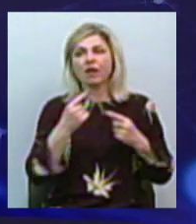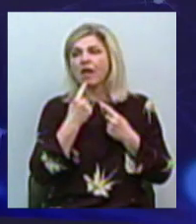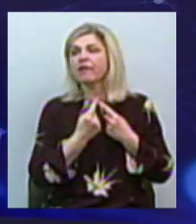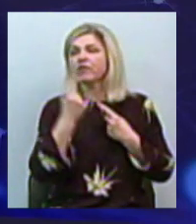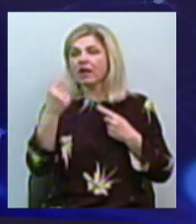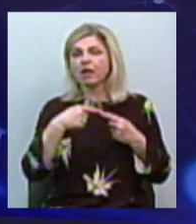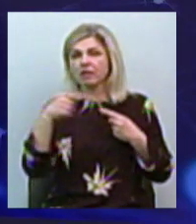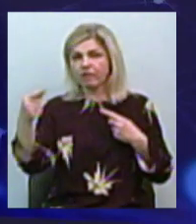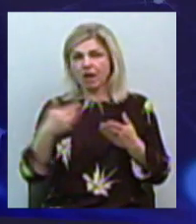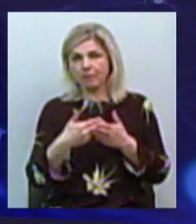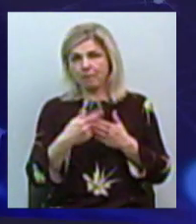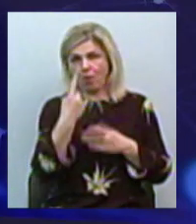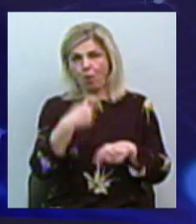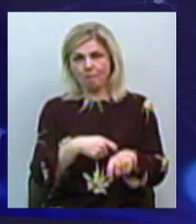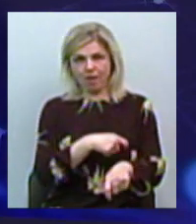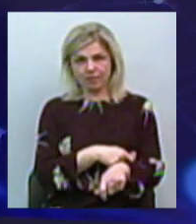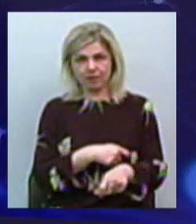Десь приблизно на метр.